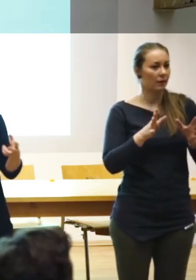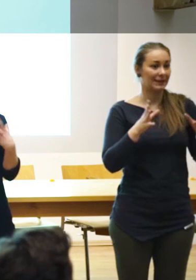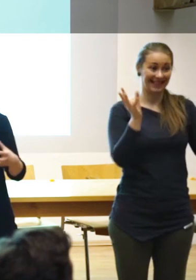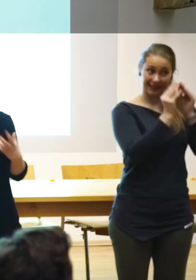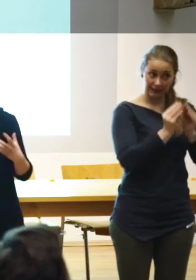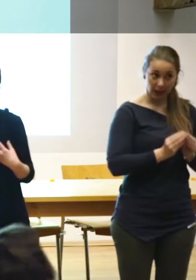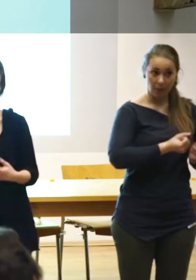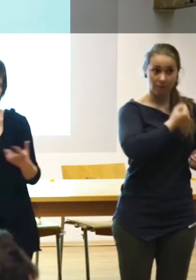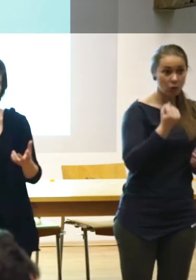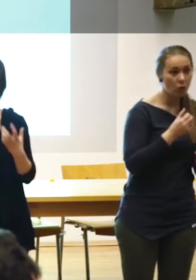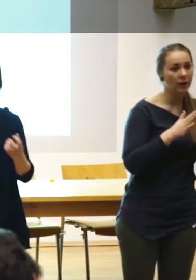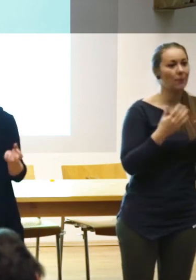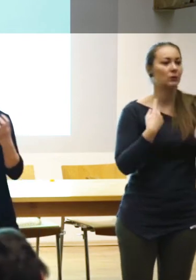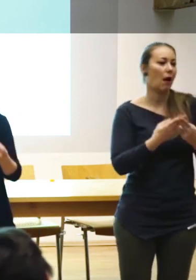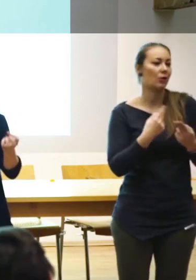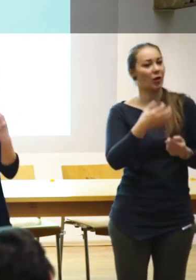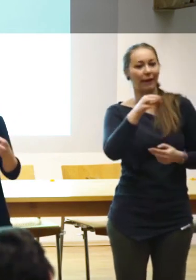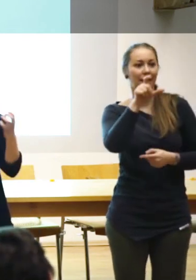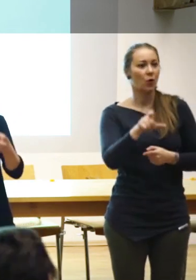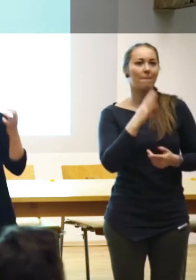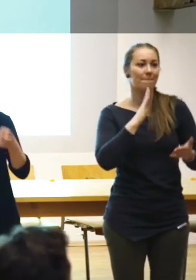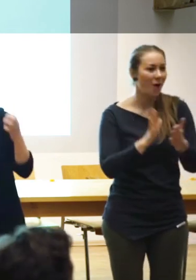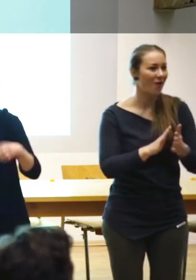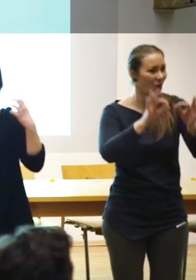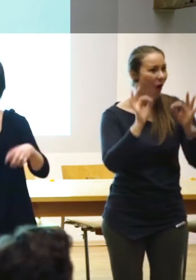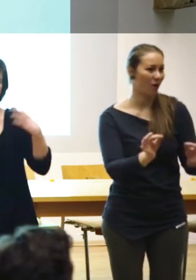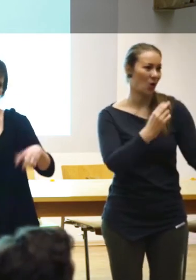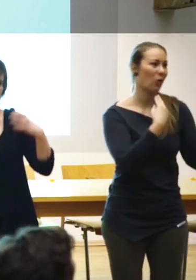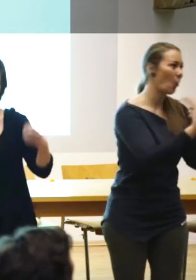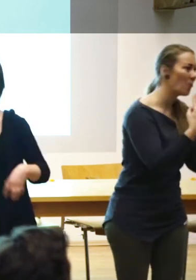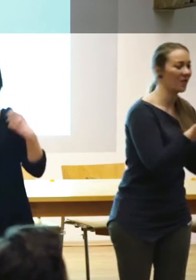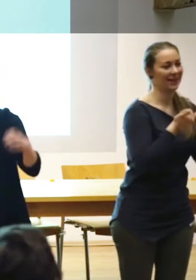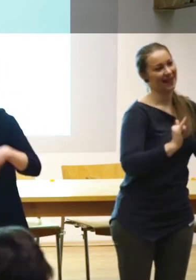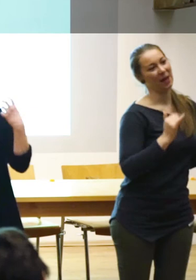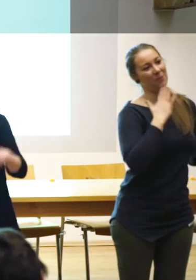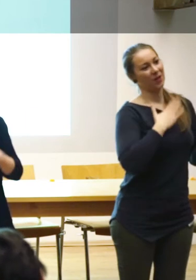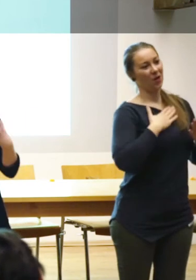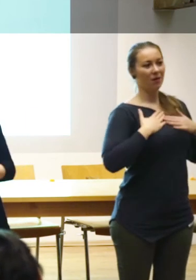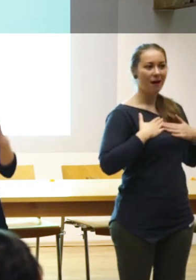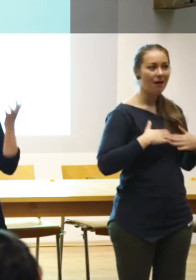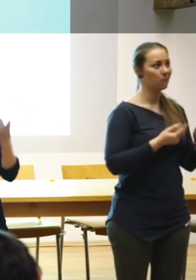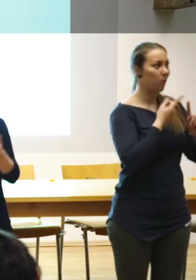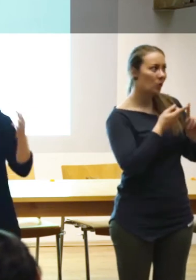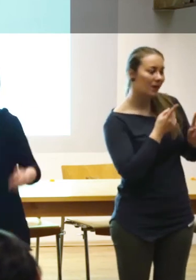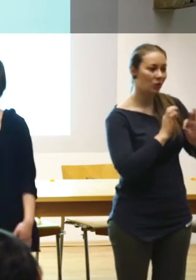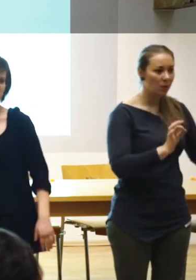systémově, anebo jestli to závisí prostě na tom, že zrovna v téhle pozici je někdo, kdo zrovna tohle má za sebou a chápe a